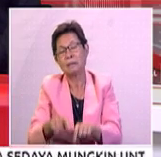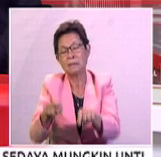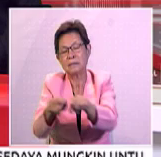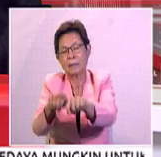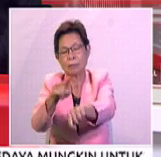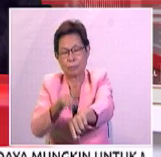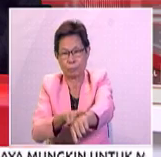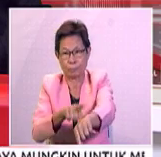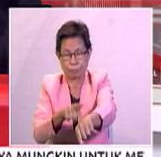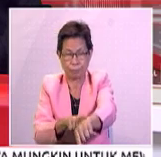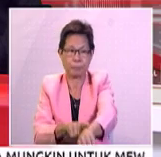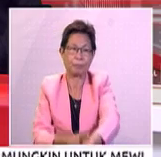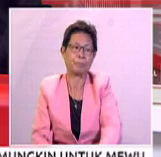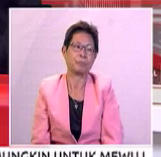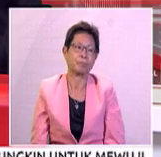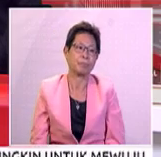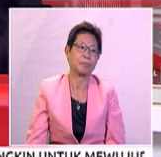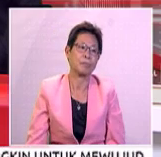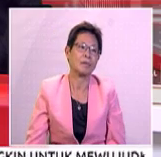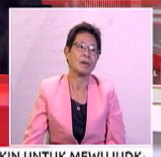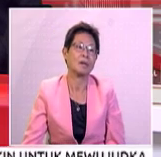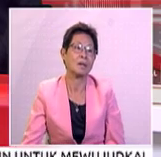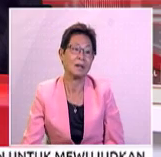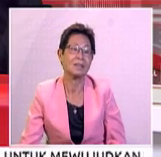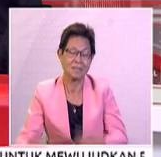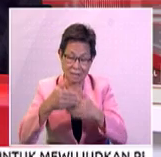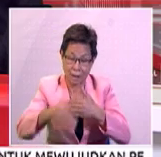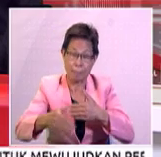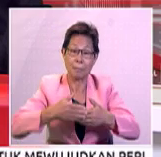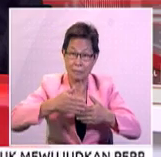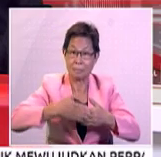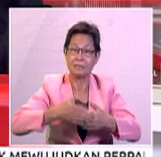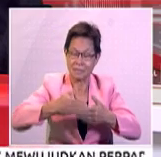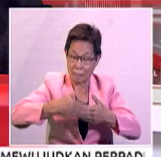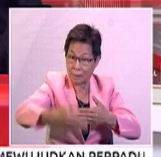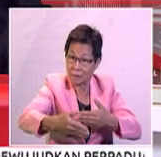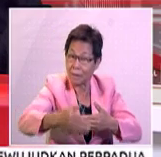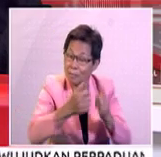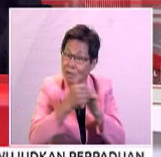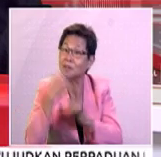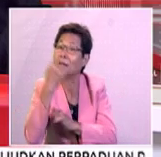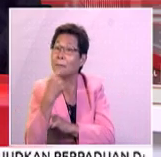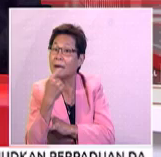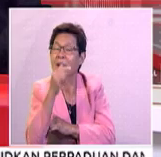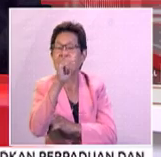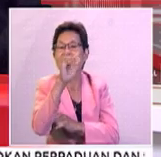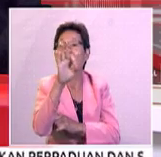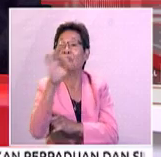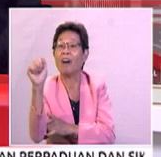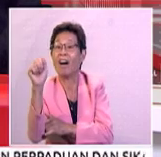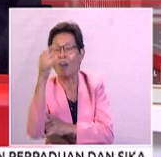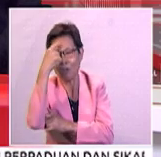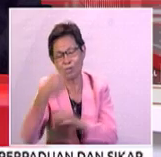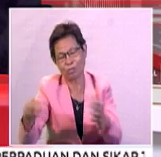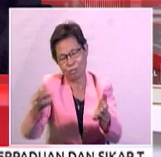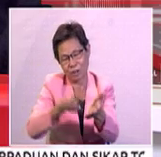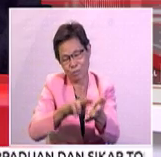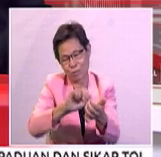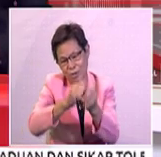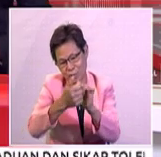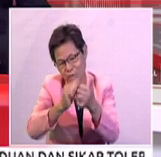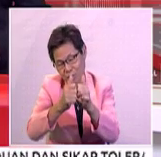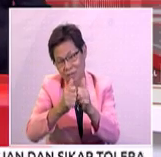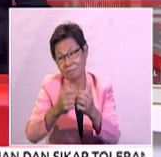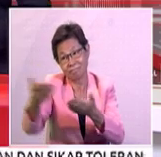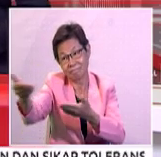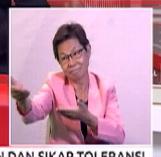yang sewaktu dengannya. Dan selepas ini, kita akan bersama dengan rakan penyampai kita, Ifah Hazim, untuk laporan sukan.